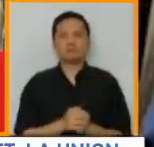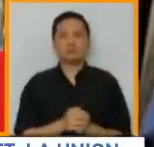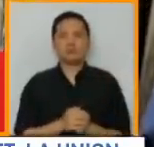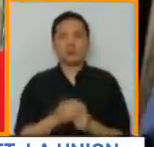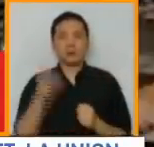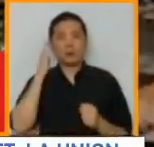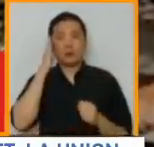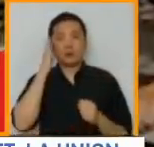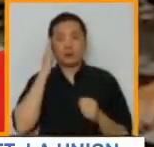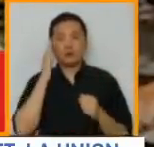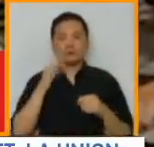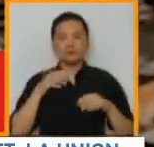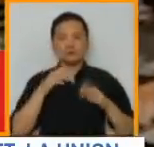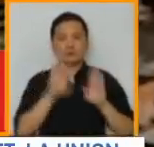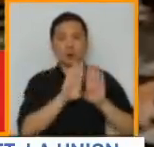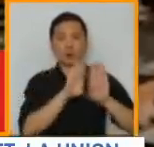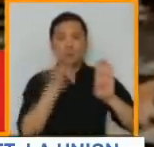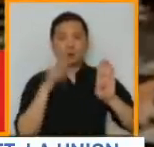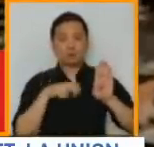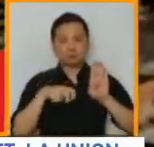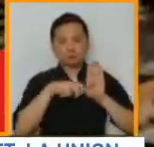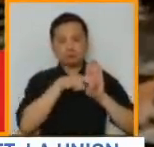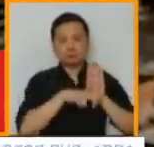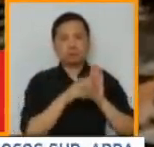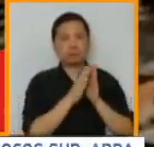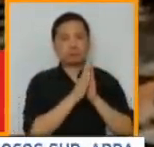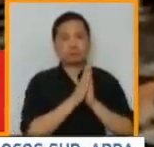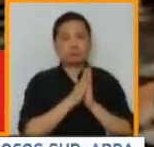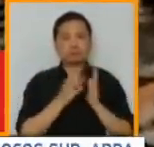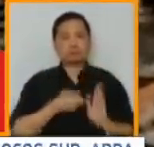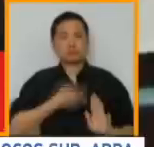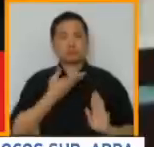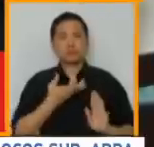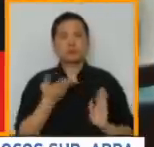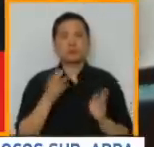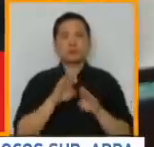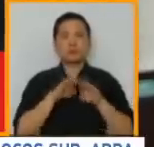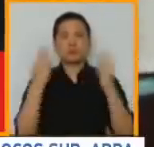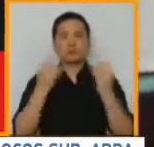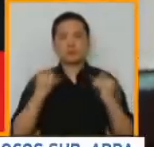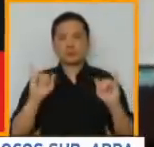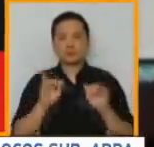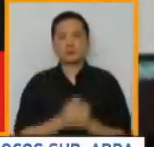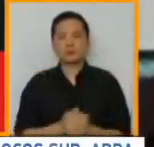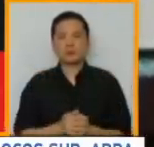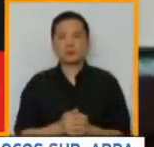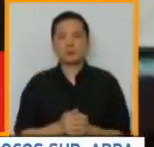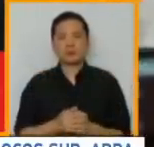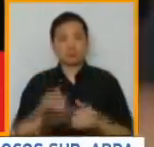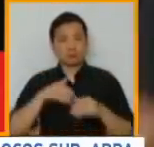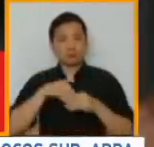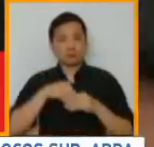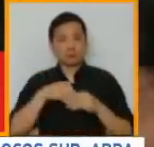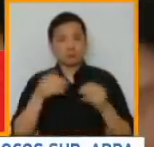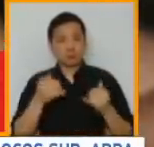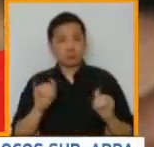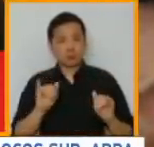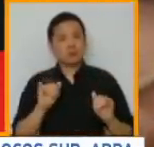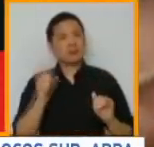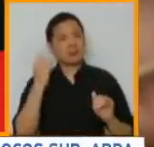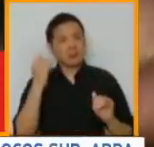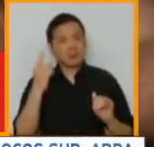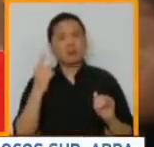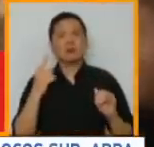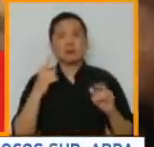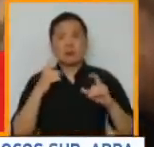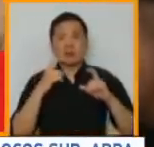kumpisalan pero kapag Miyerkules kung kailan maraming tao. Pero sa kabila ng pagluluwag na yan, nananatiling bawal ang mga walang face shield sa loob ng